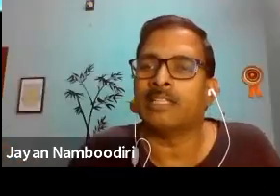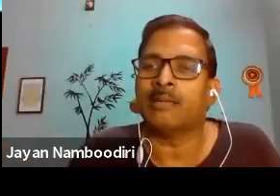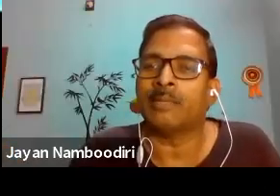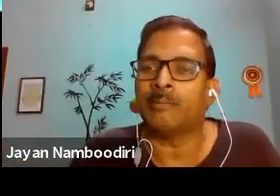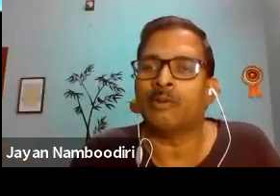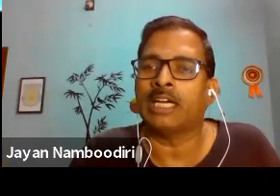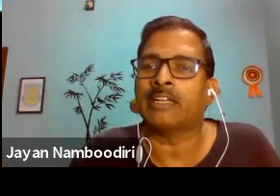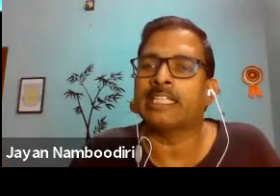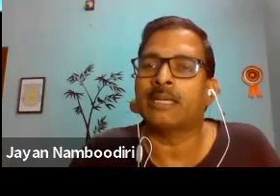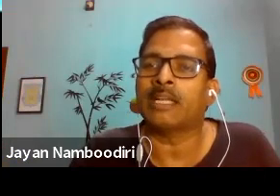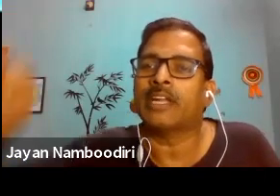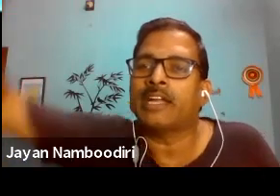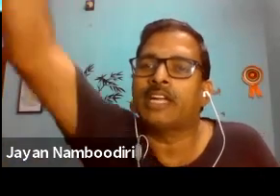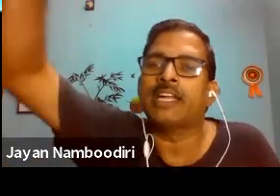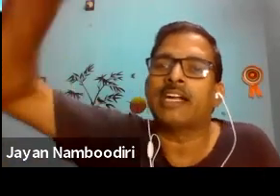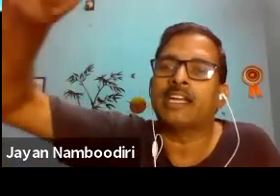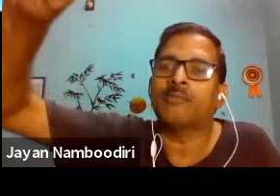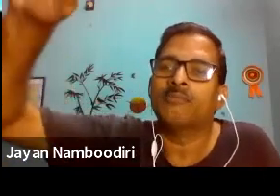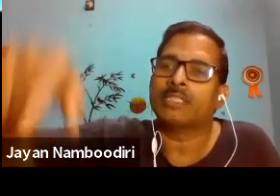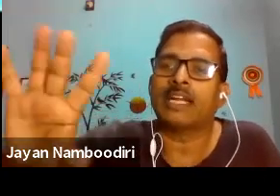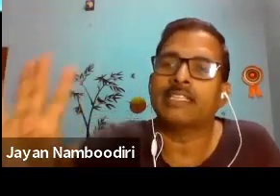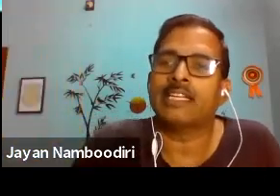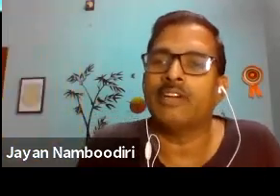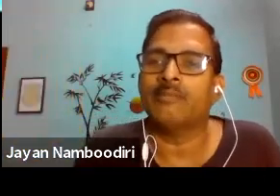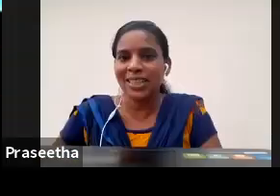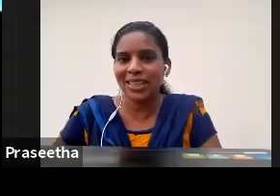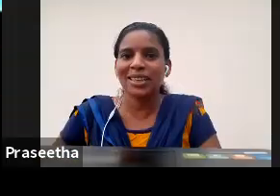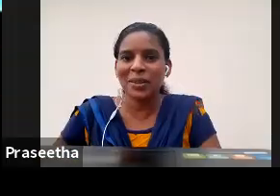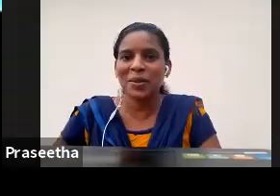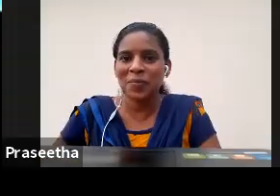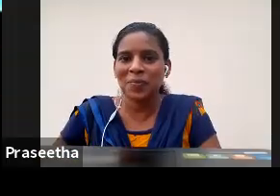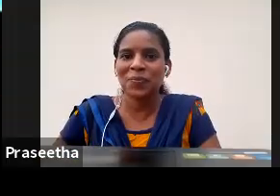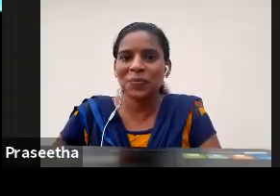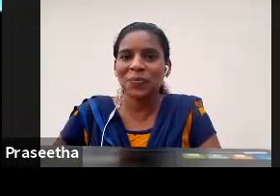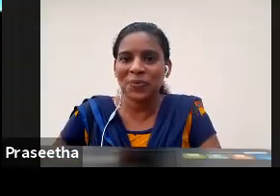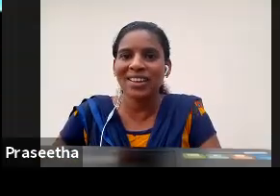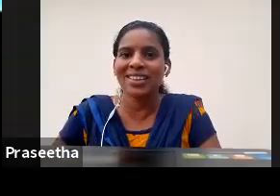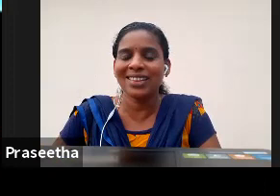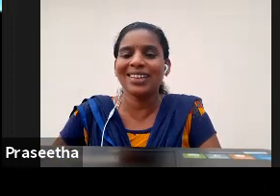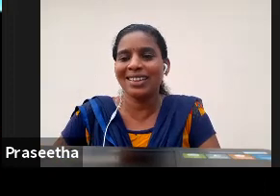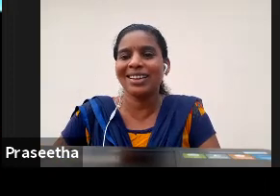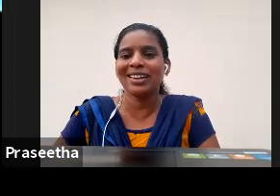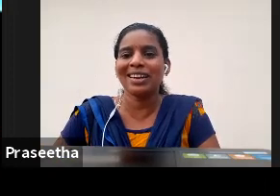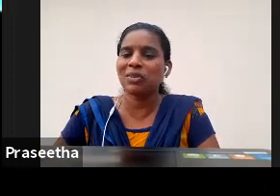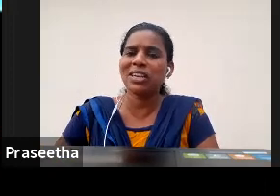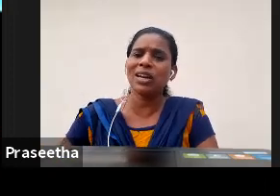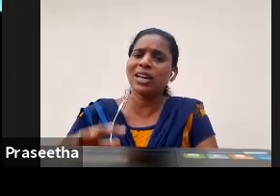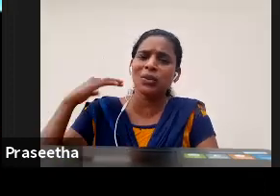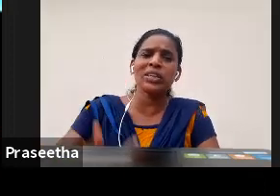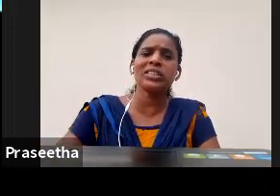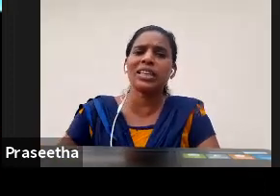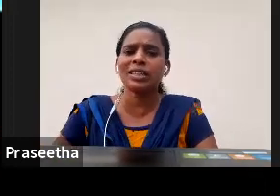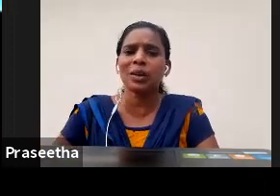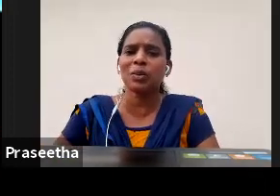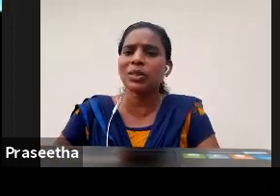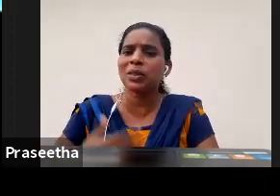നമ്മുടെ അടുത്ത് വന്നിട്ട് നമ്മൾ ഉദാഹരണം റൈസ് പറഞ്ഞു, അവര് കൈകൊണ്ട് ഇങ്ങനെ കാട്ടിണ്ടാവും, പക്ഷെ റൈസ് വേറൊരു സാധനം അവിടെ വരില്ല. അതെ അതെ, അതാണ് അവര് അത്